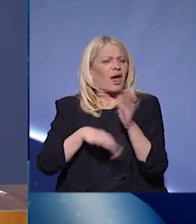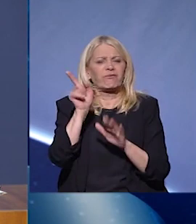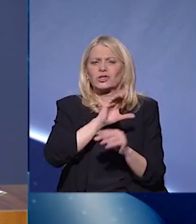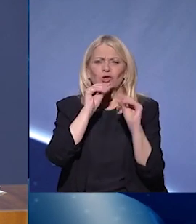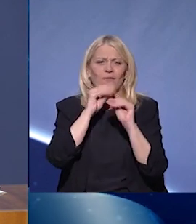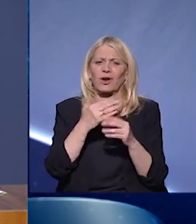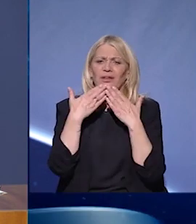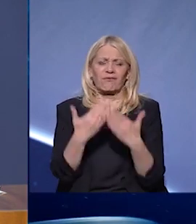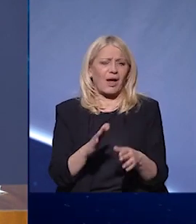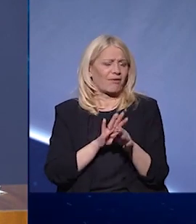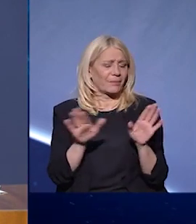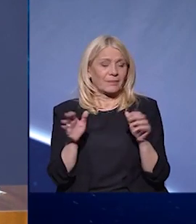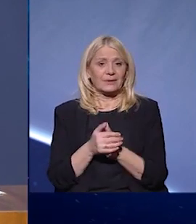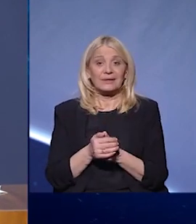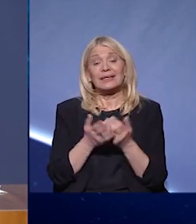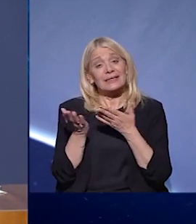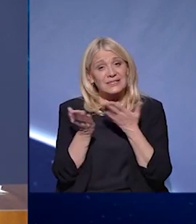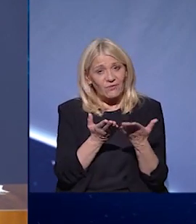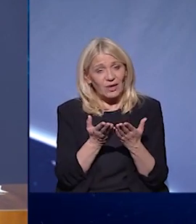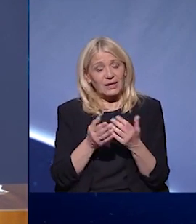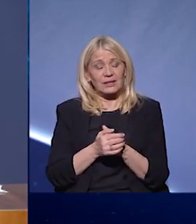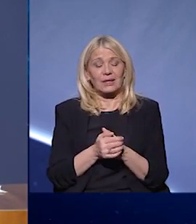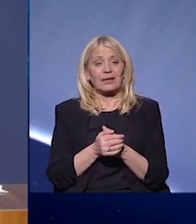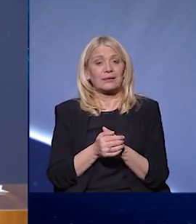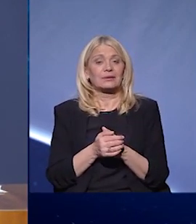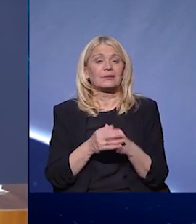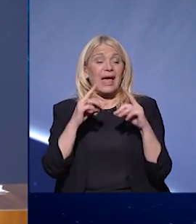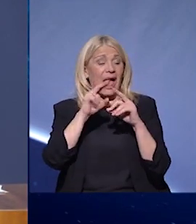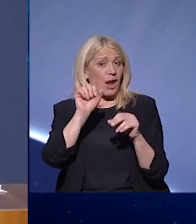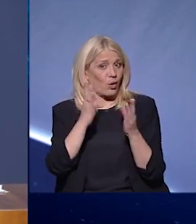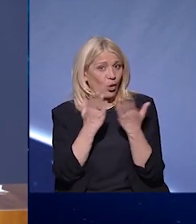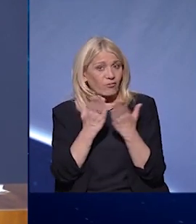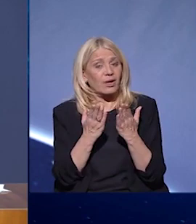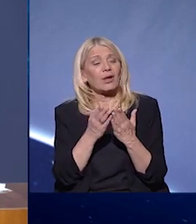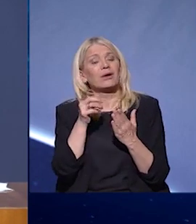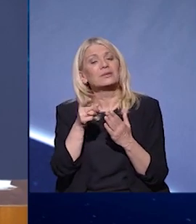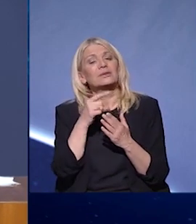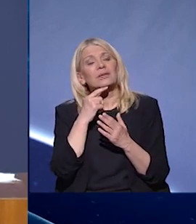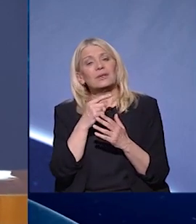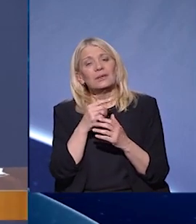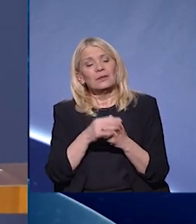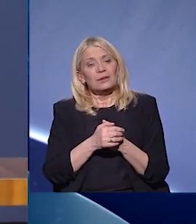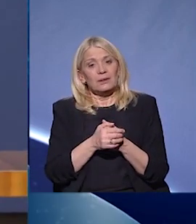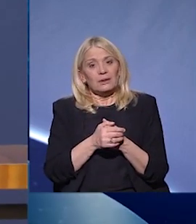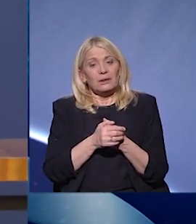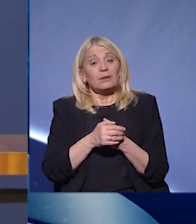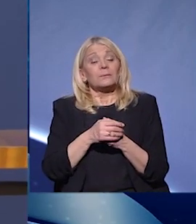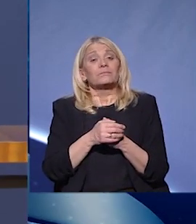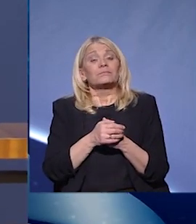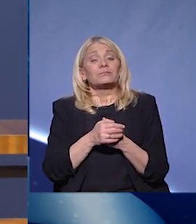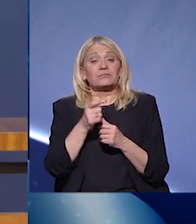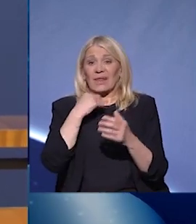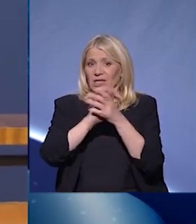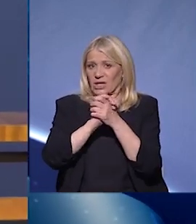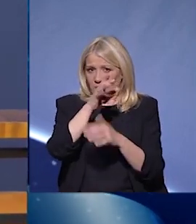govoriti. Hvala. Izvolite, alo. Dejan Novaković, portal alo.rs. Pre svega